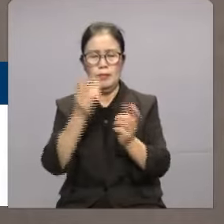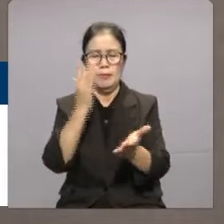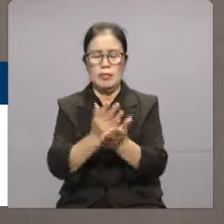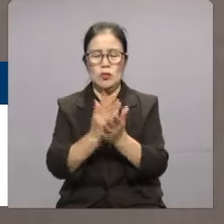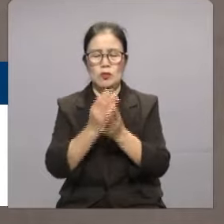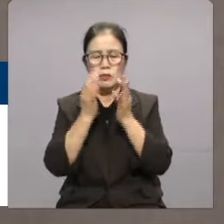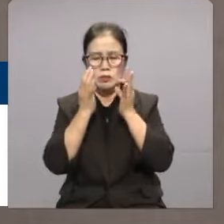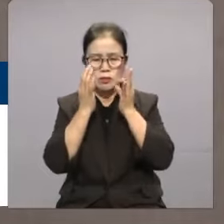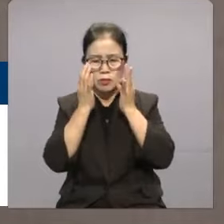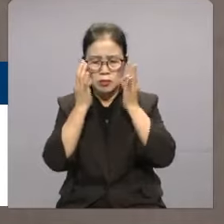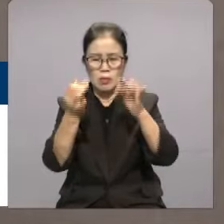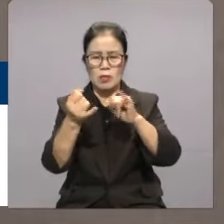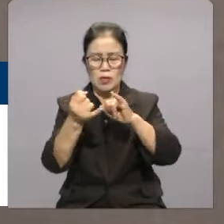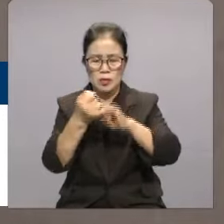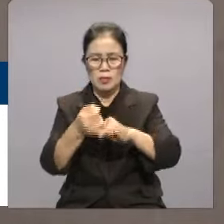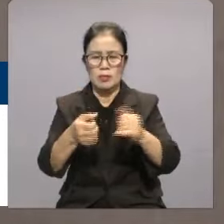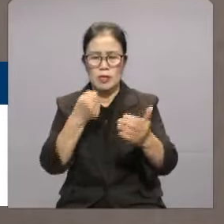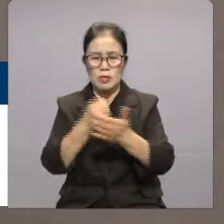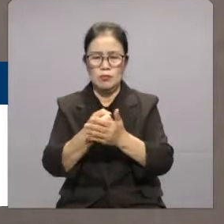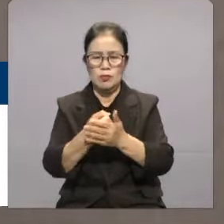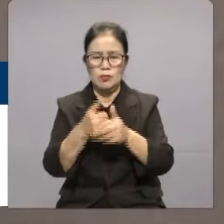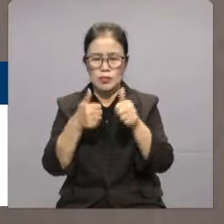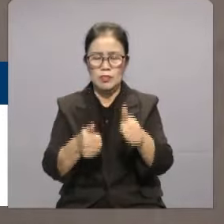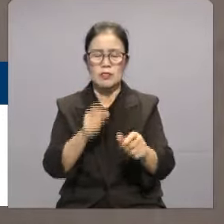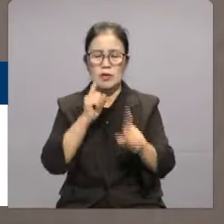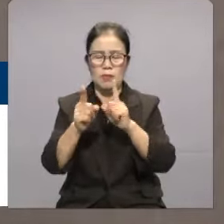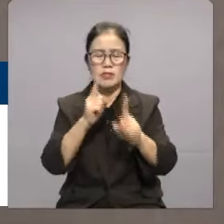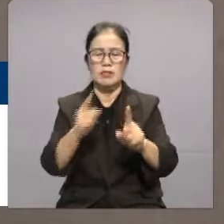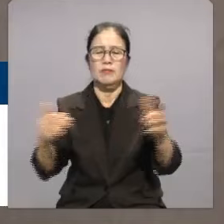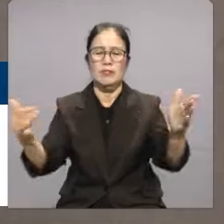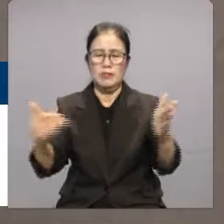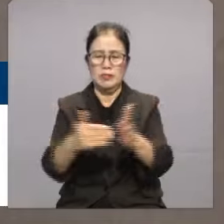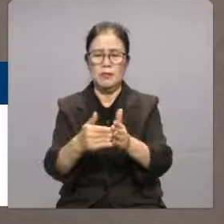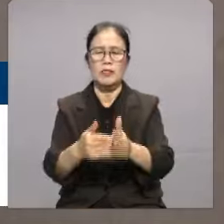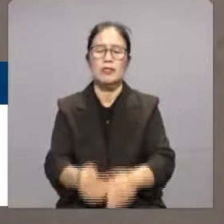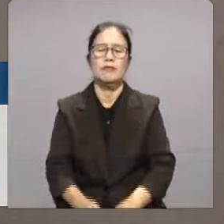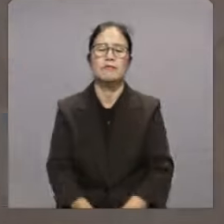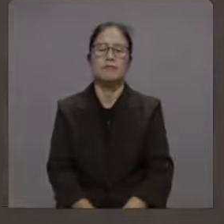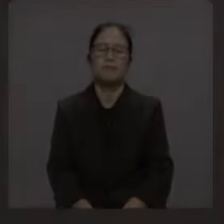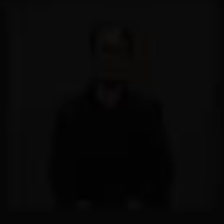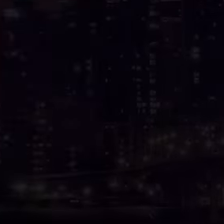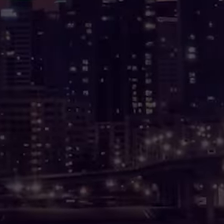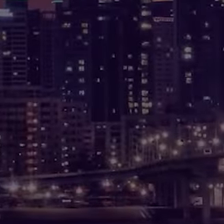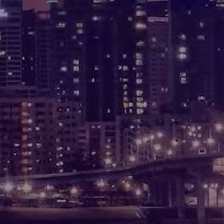않도록 정말 최선의 노력을 다하겠다는 다짐으로 오늘 인사 말씀 마무리하겠습니다.